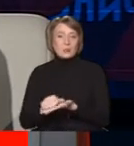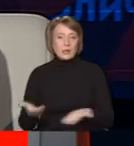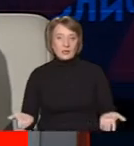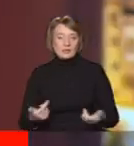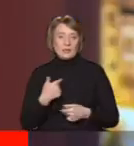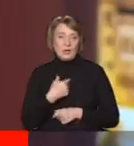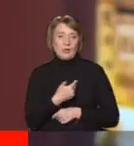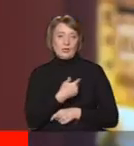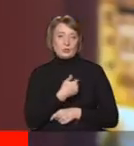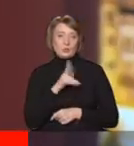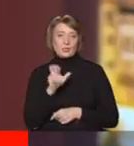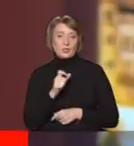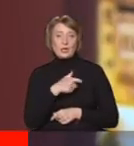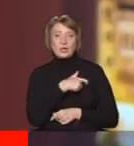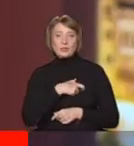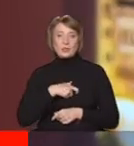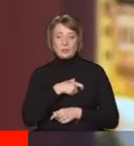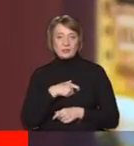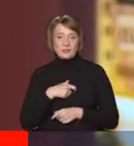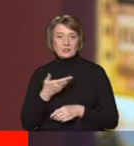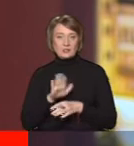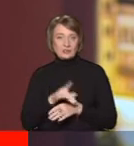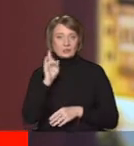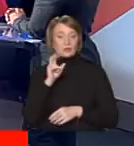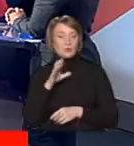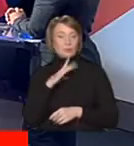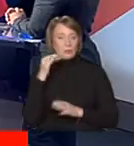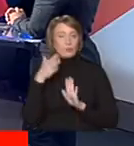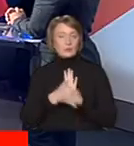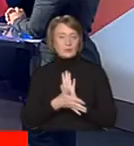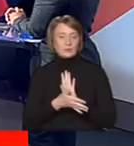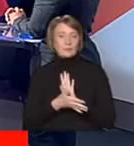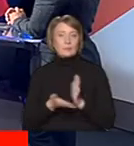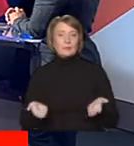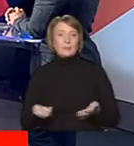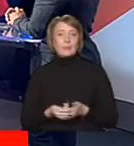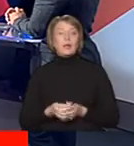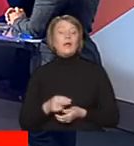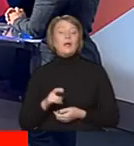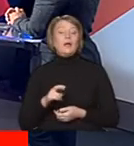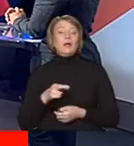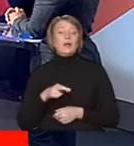як депутатський наказ майбутній, було таке поняття колись. Вибач, наказуйтеся. Да, я,